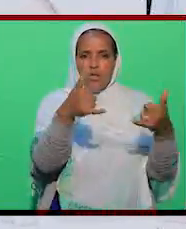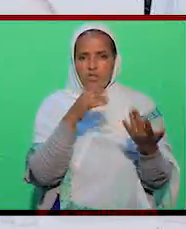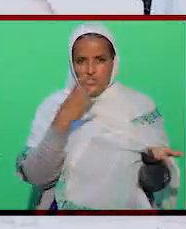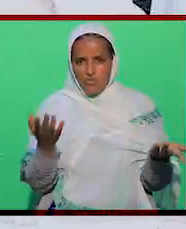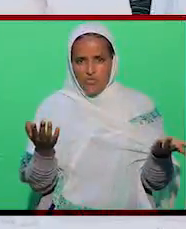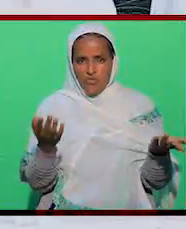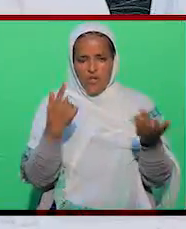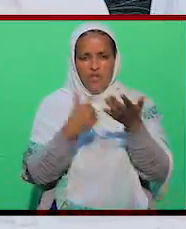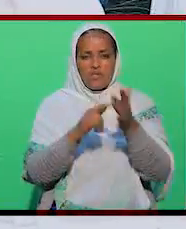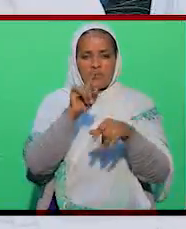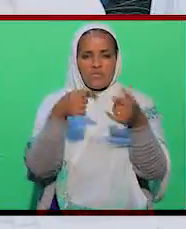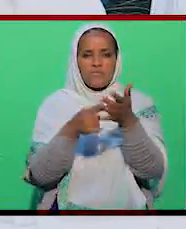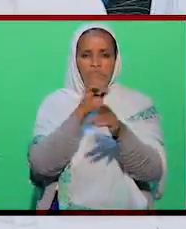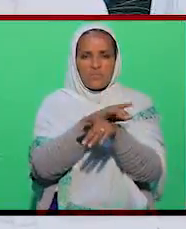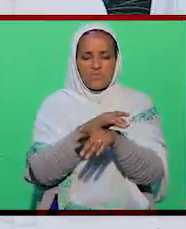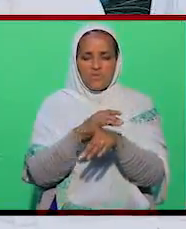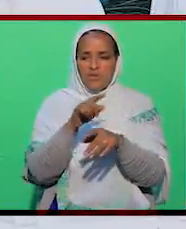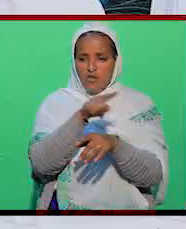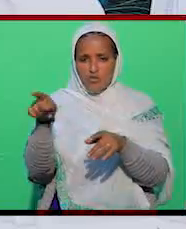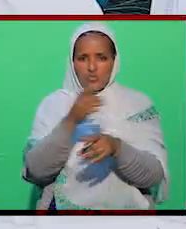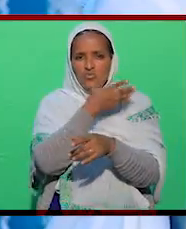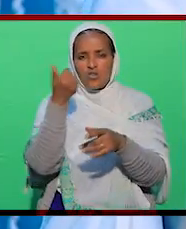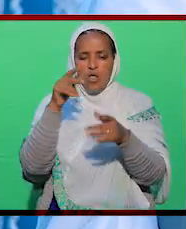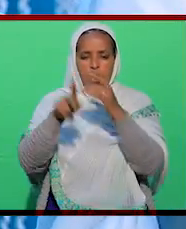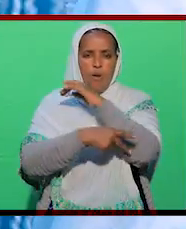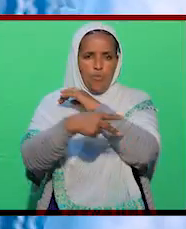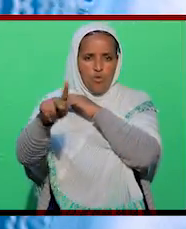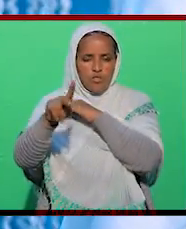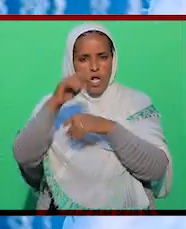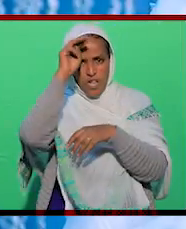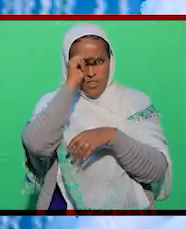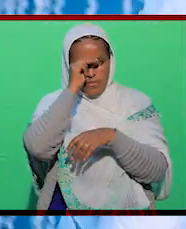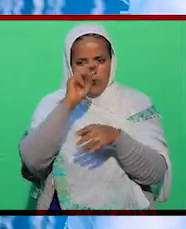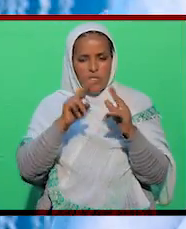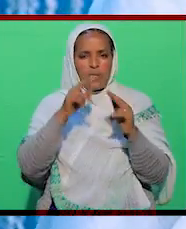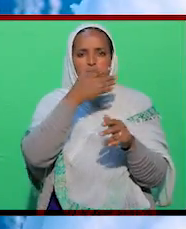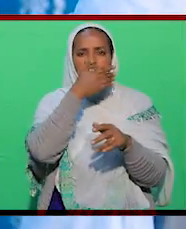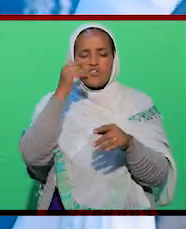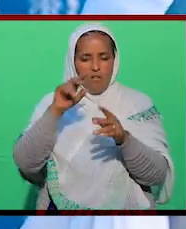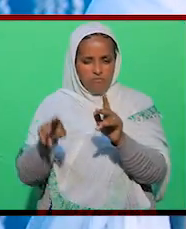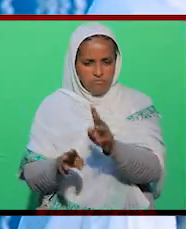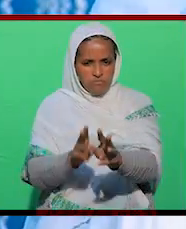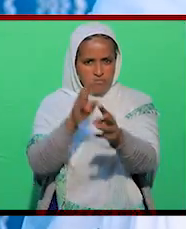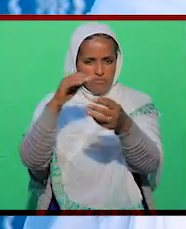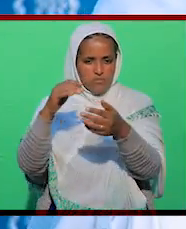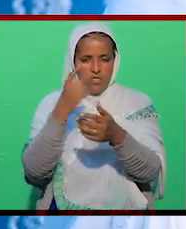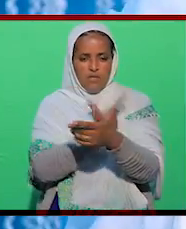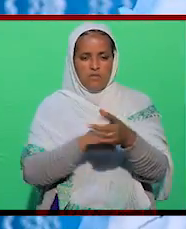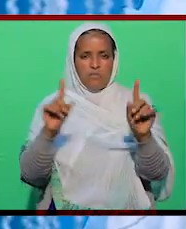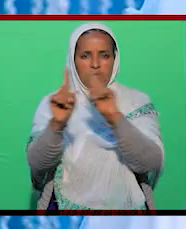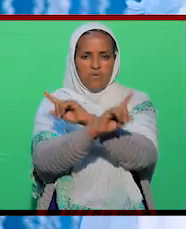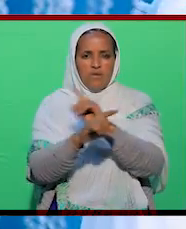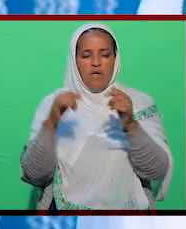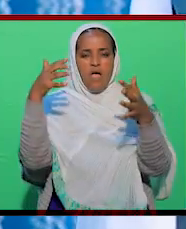የለም። ይሄ ጨዋታ ነው። ይሄ ፎርካስቲንግ ነው የሚባለው። ከእነሱ በተሻለ ፖለቲካል አናሊስቶች በጣም የተሻለ ፎርካስት